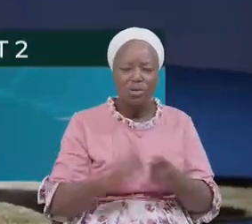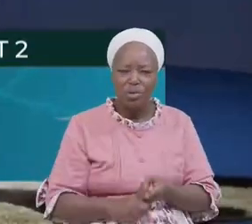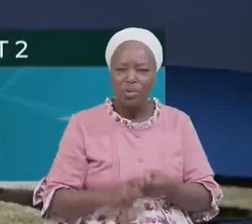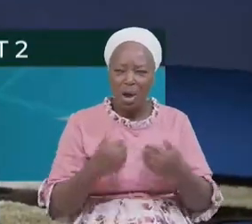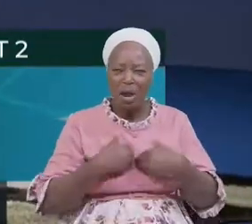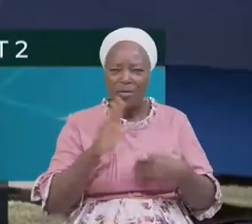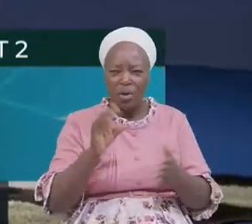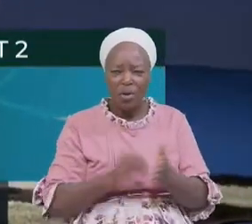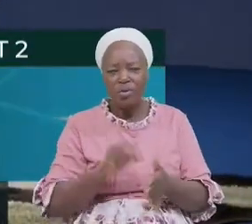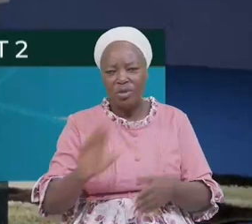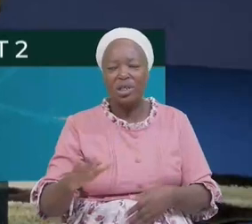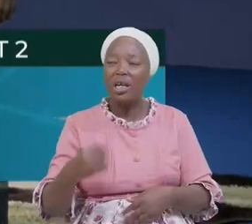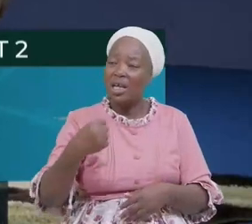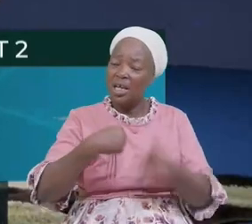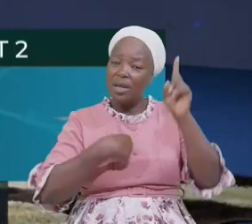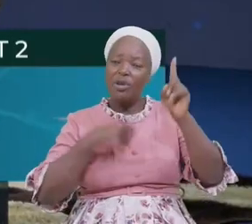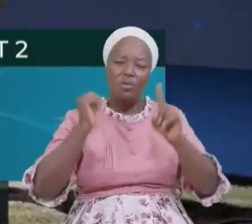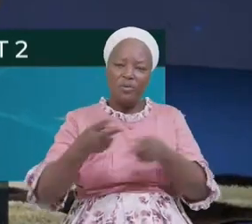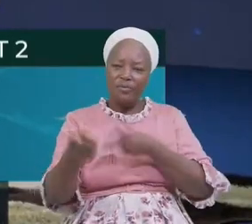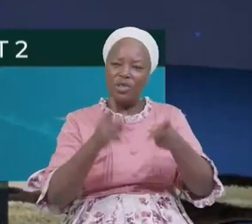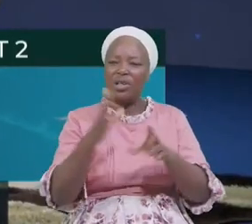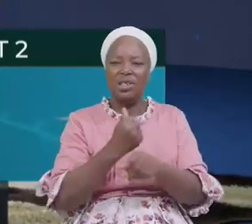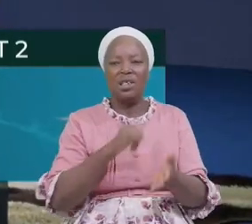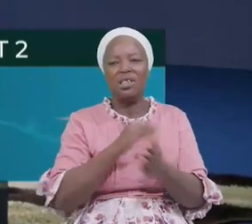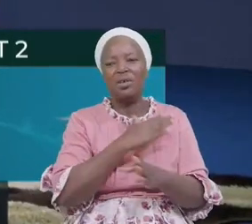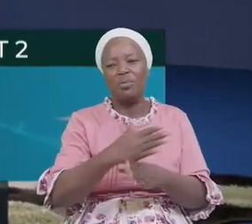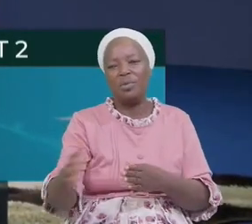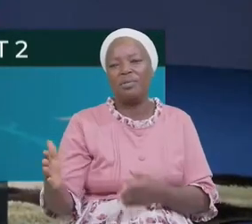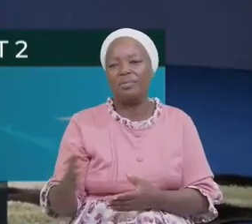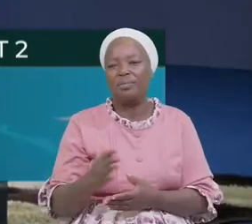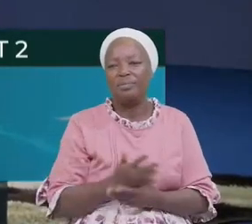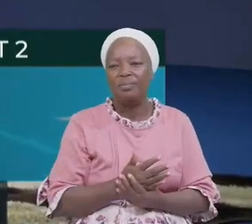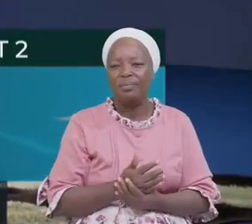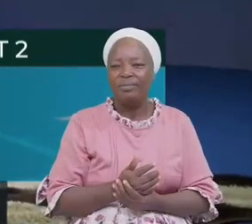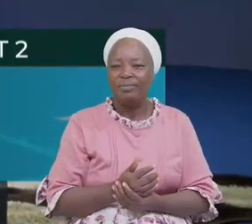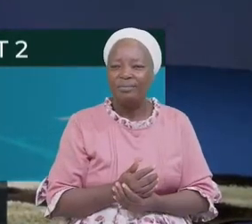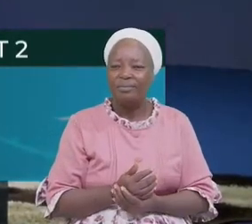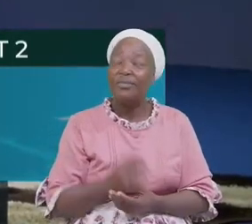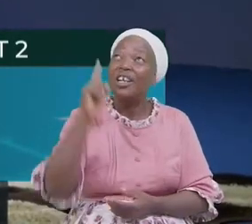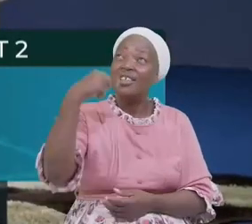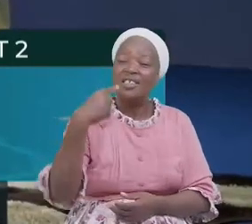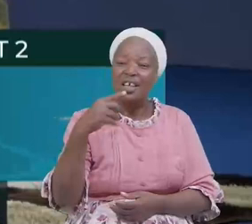Il dit, tout ce qui entravait, empêchait ta santé, ta bonne santé, je vais te visiter, je vais enlever ça.